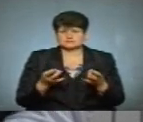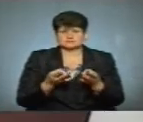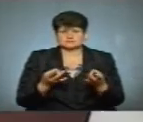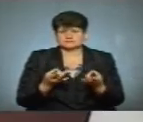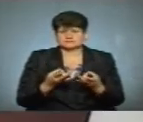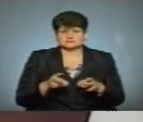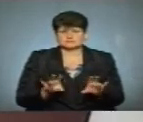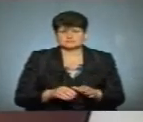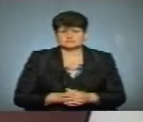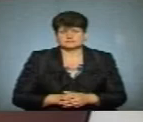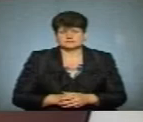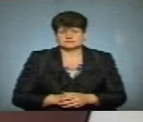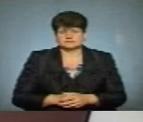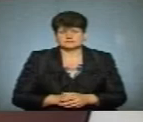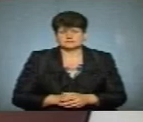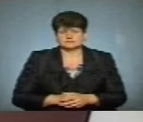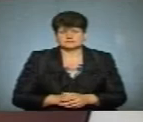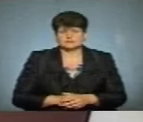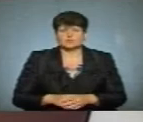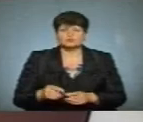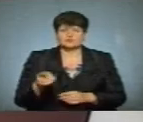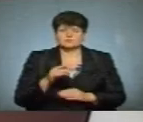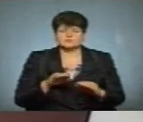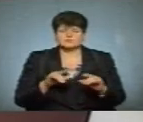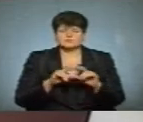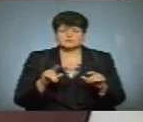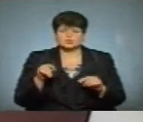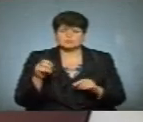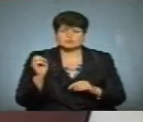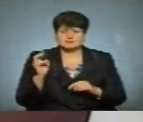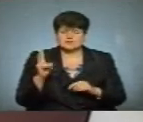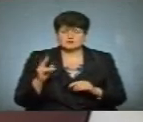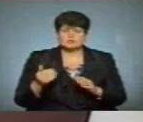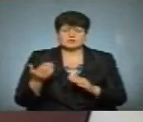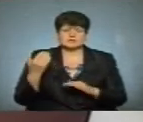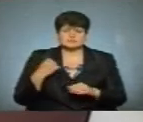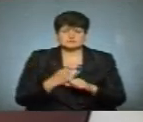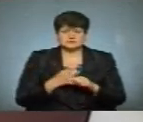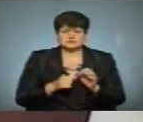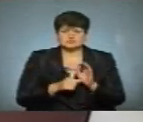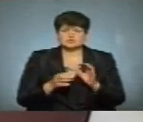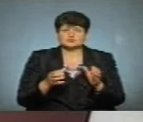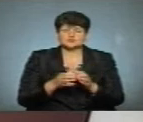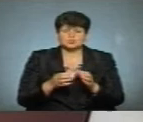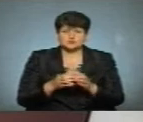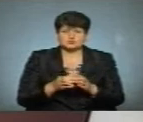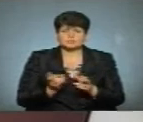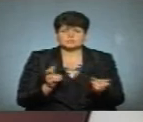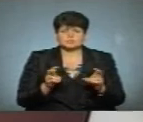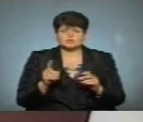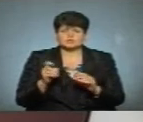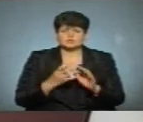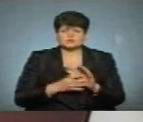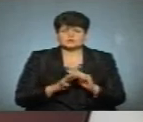немає. У тернопільському дитсадку номер 12 до карантину працювали 6 груп, які відвідували